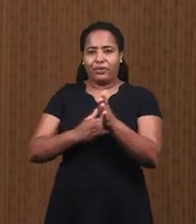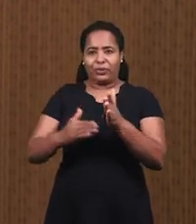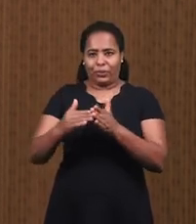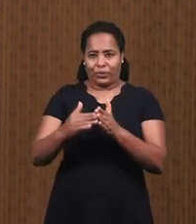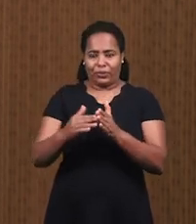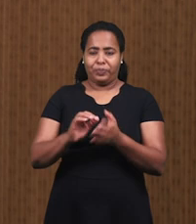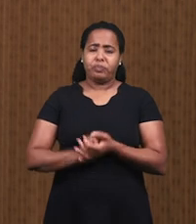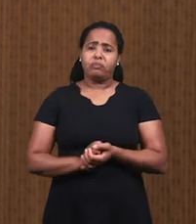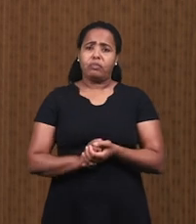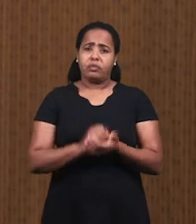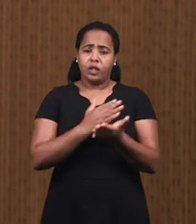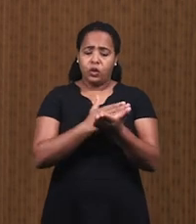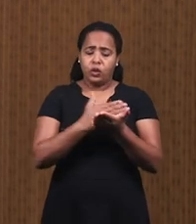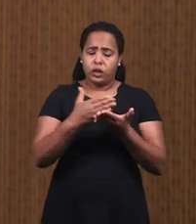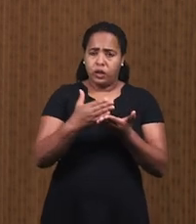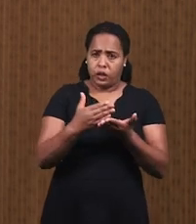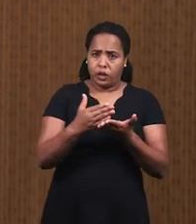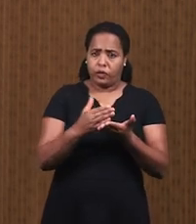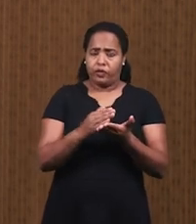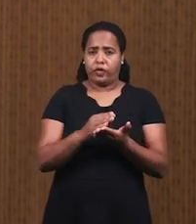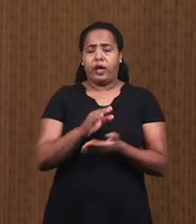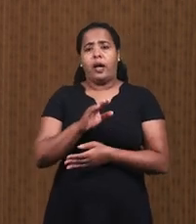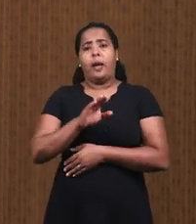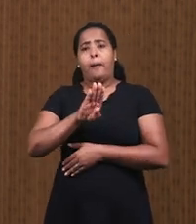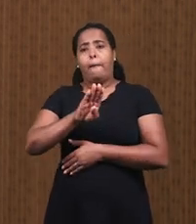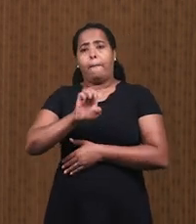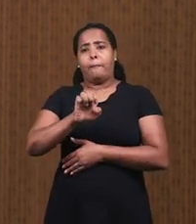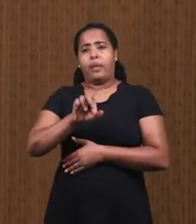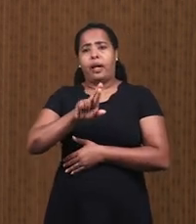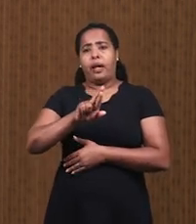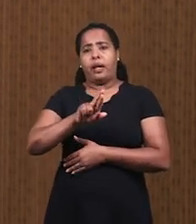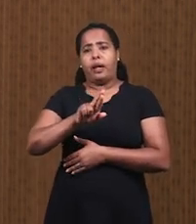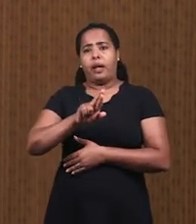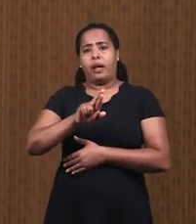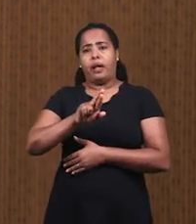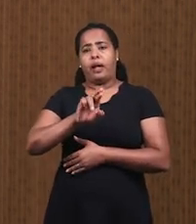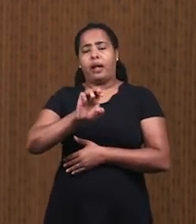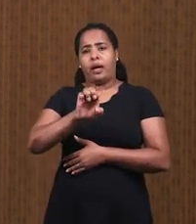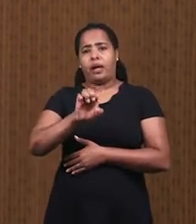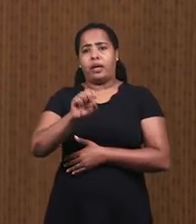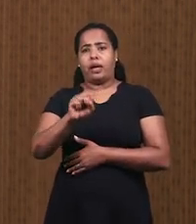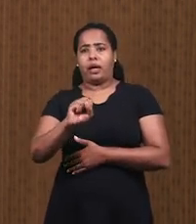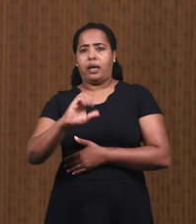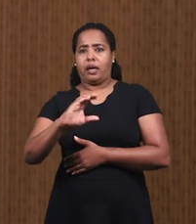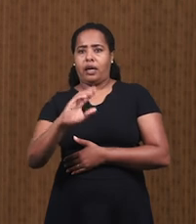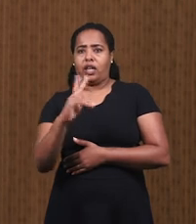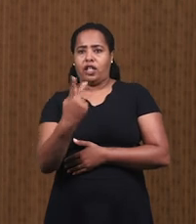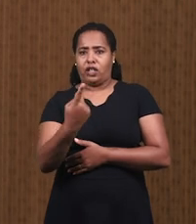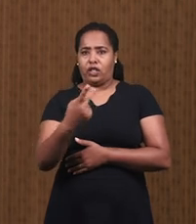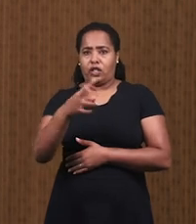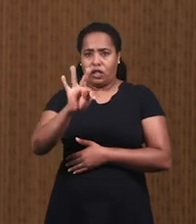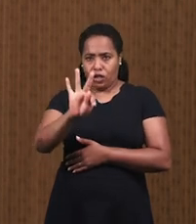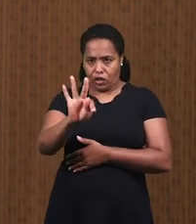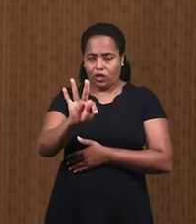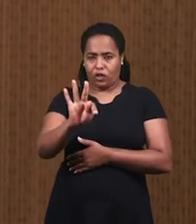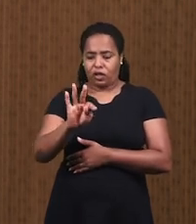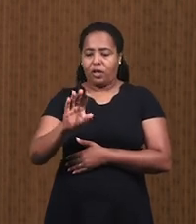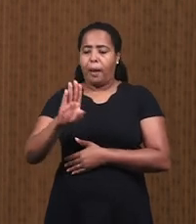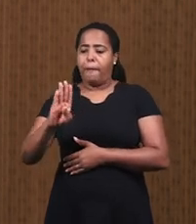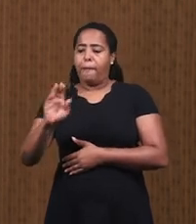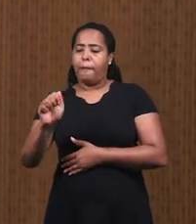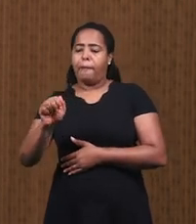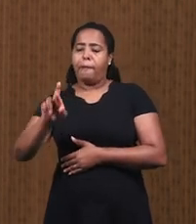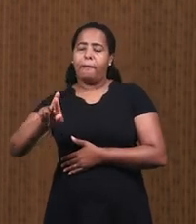Библии говорится, «Берешит бара Элохим». В начале сотворил Бог.